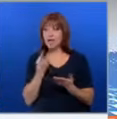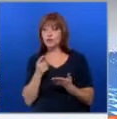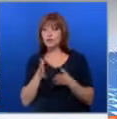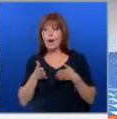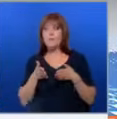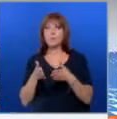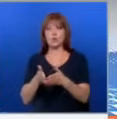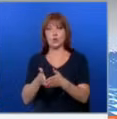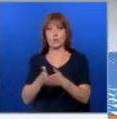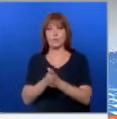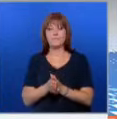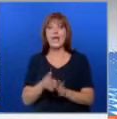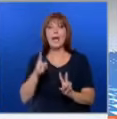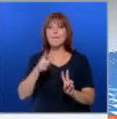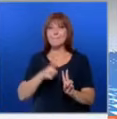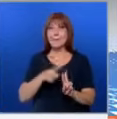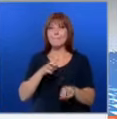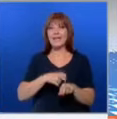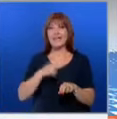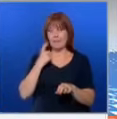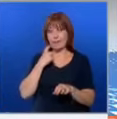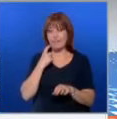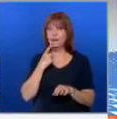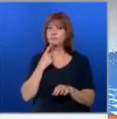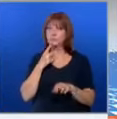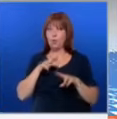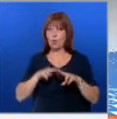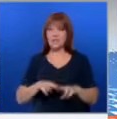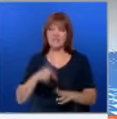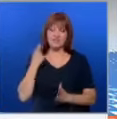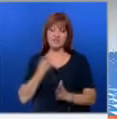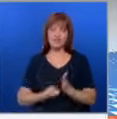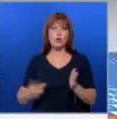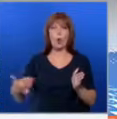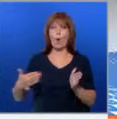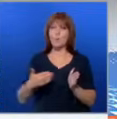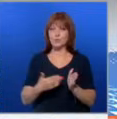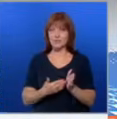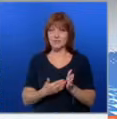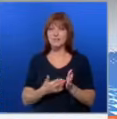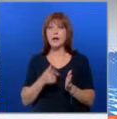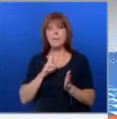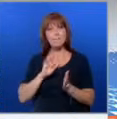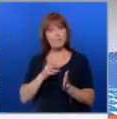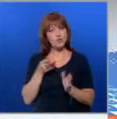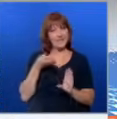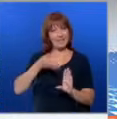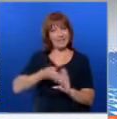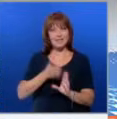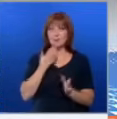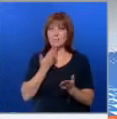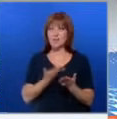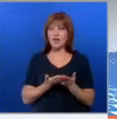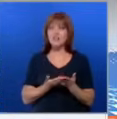този разговор. От ППДБ заявиха, че остават твърдо в опозиция. Опровергаха твърденията, че може да влязат в предложената